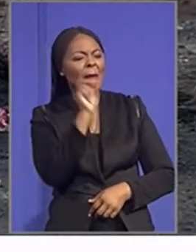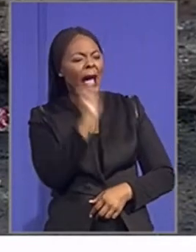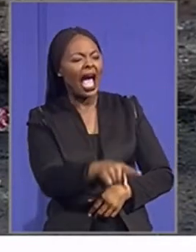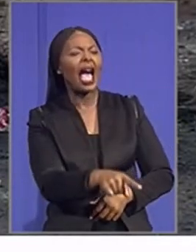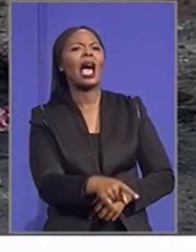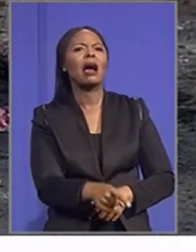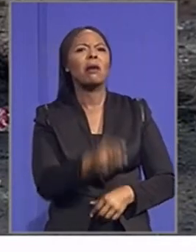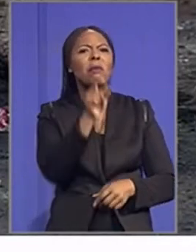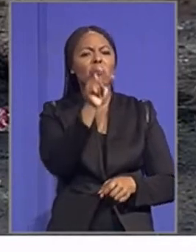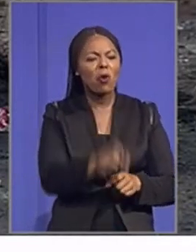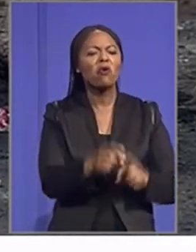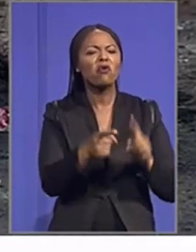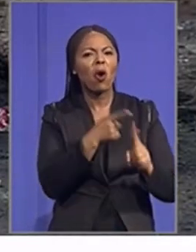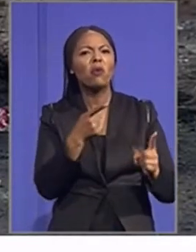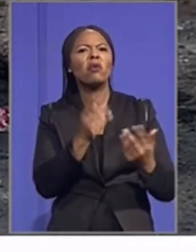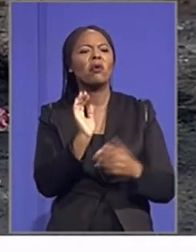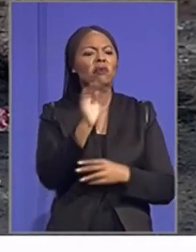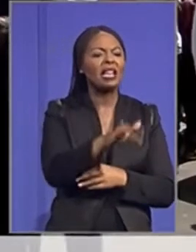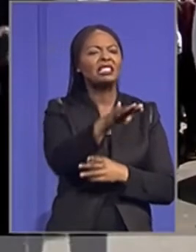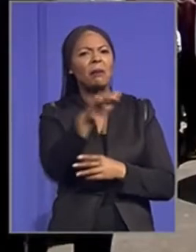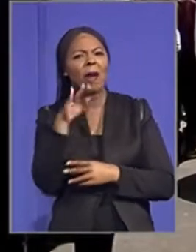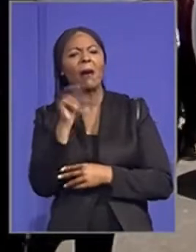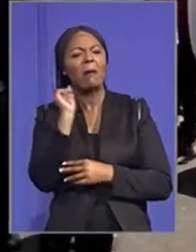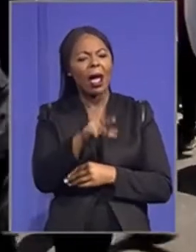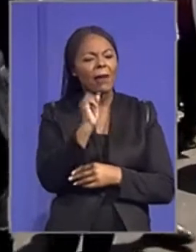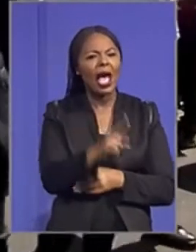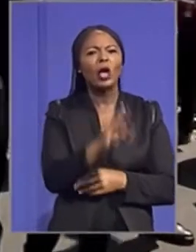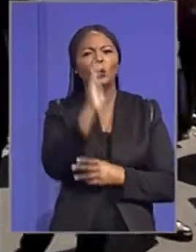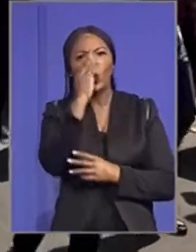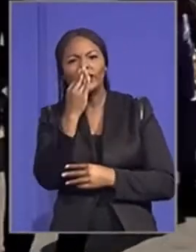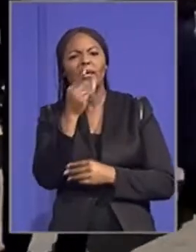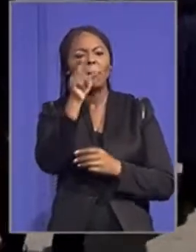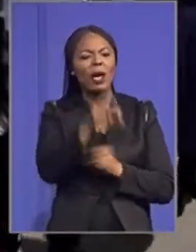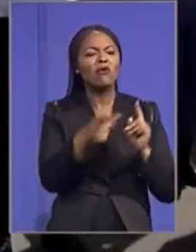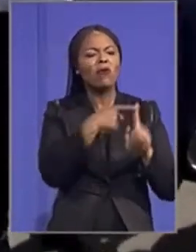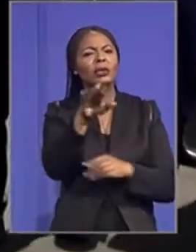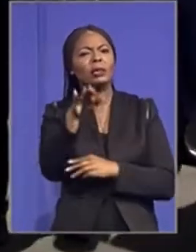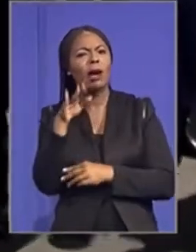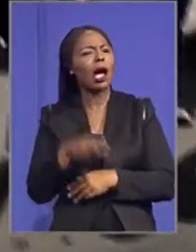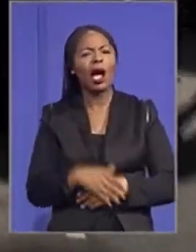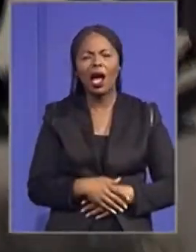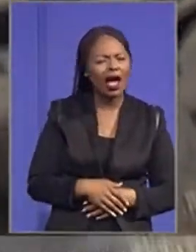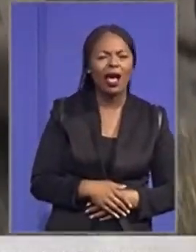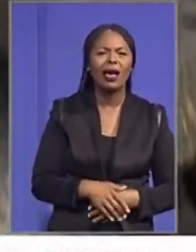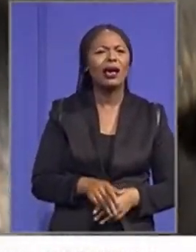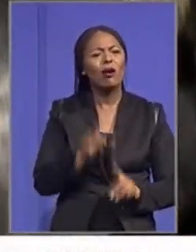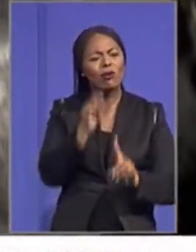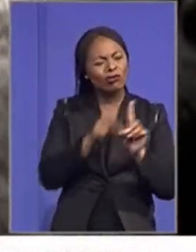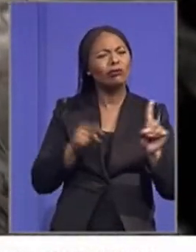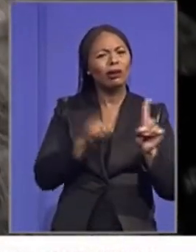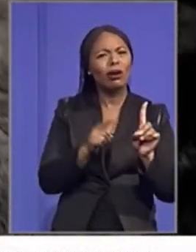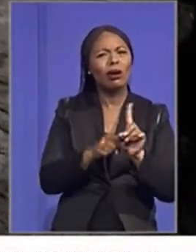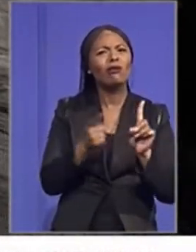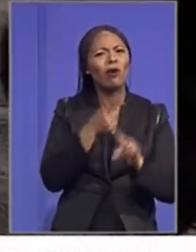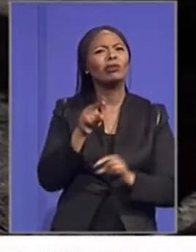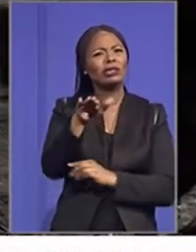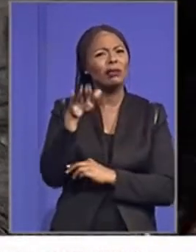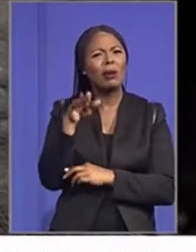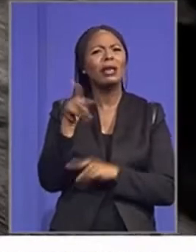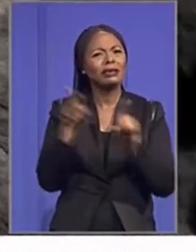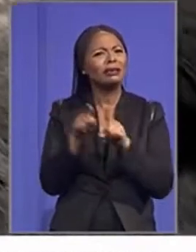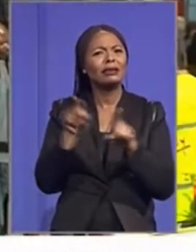ko kae ba Zimbabwe motho a bolailweng ke modudi wa Zimbabwe le yana ke motho o ile hore o tswa ko familying ha